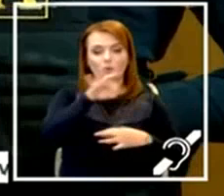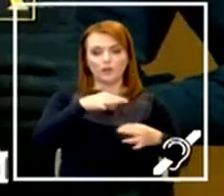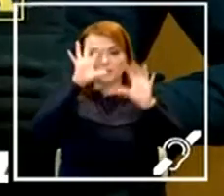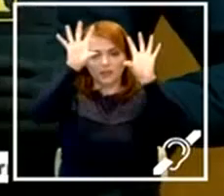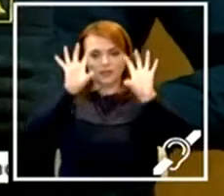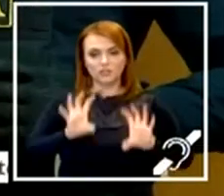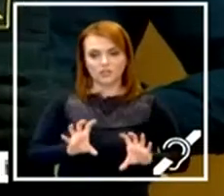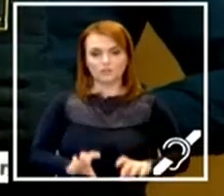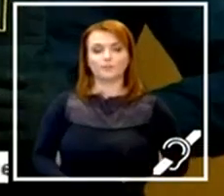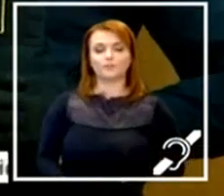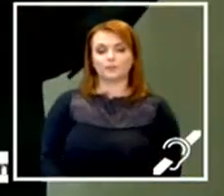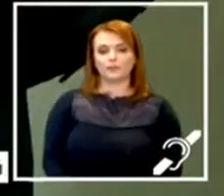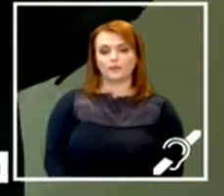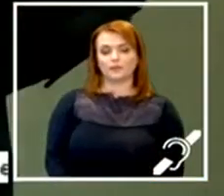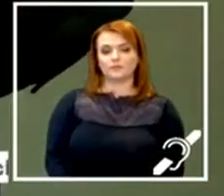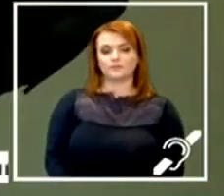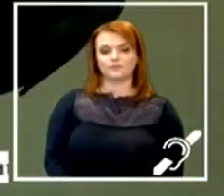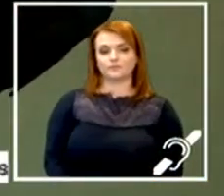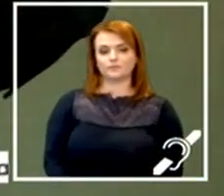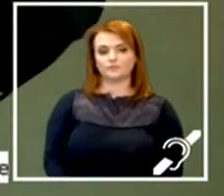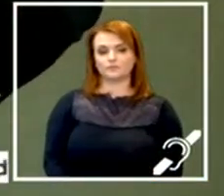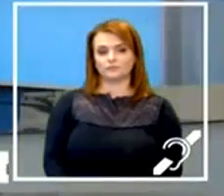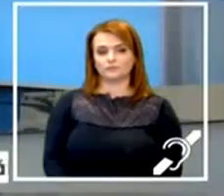proiectului de lege privind crearea curții Anticorupție Sia